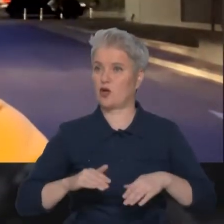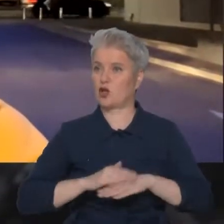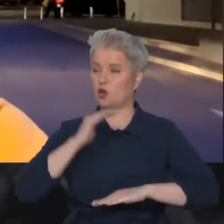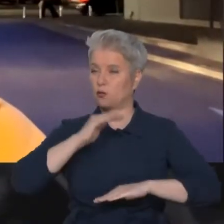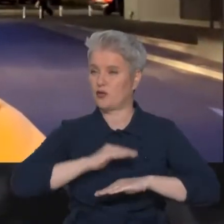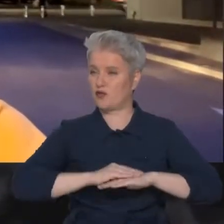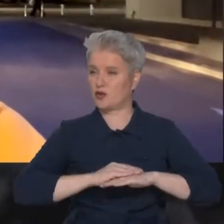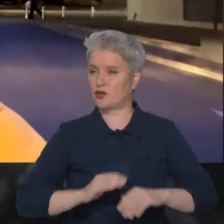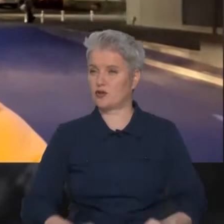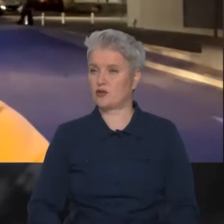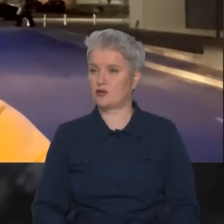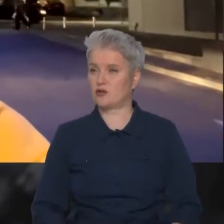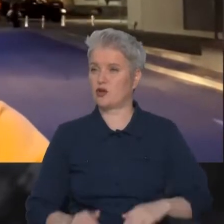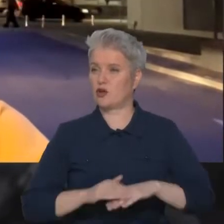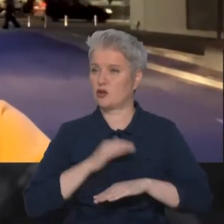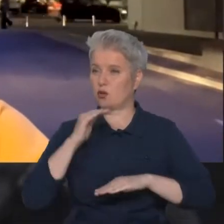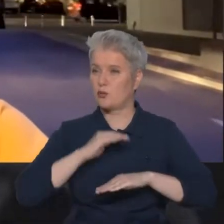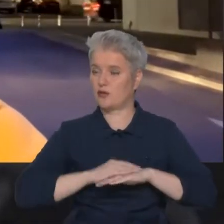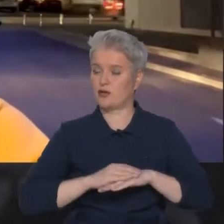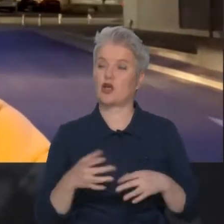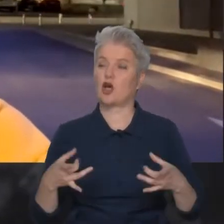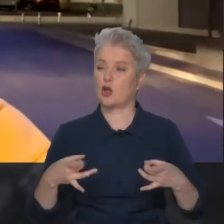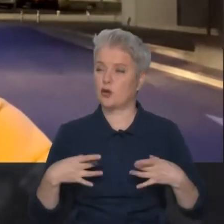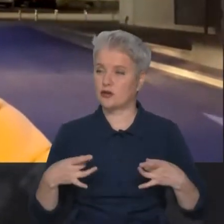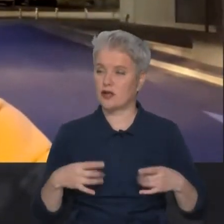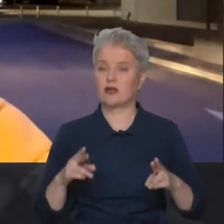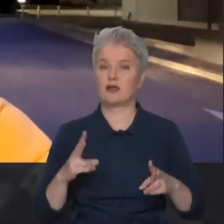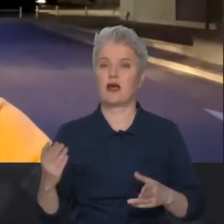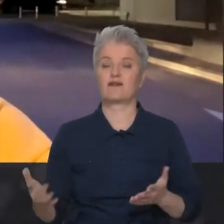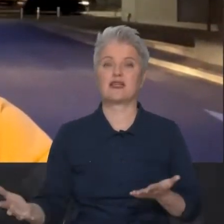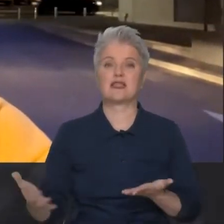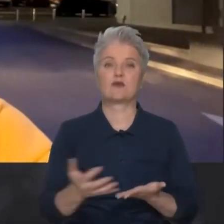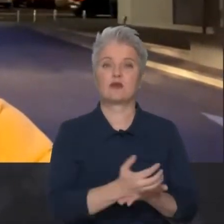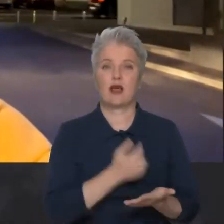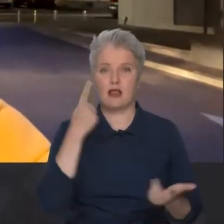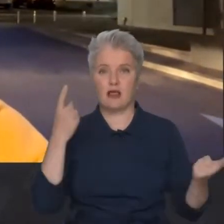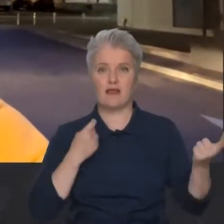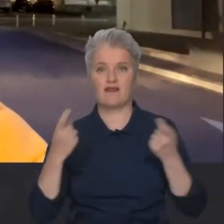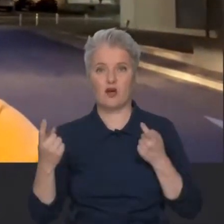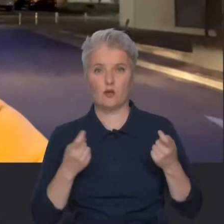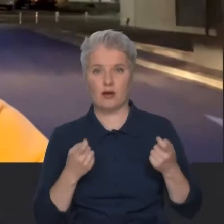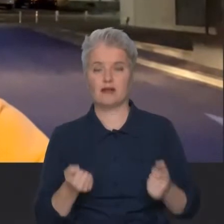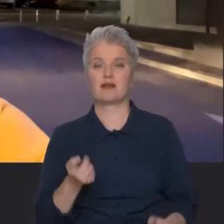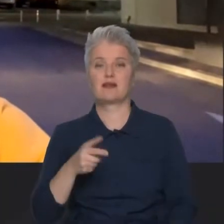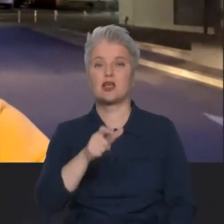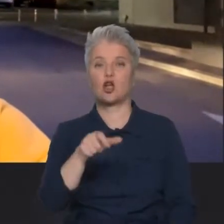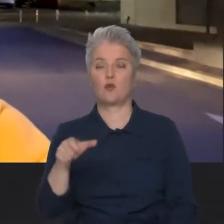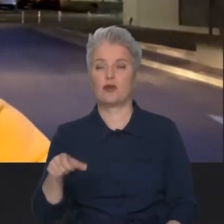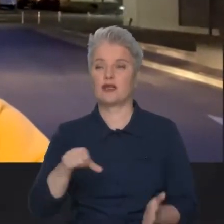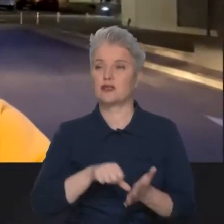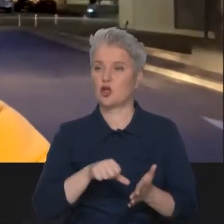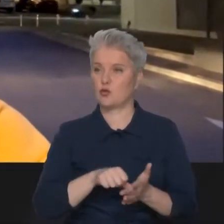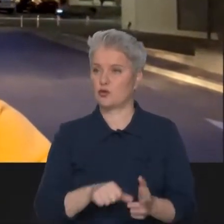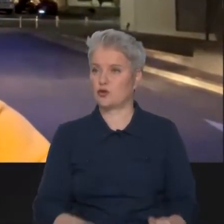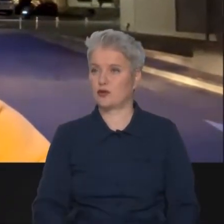вечір. Добрий вечір. Анно, розкажіть, як ви збираєте цю інформацію і скільки людей залучені до